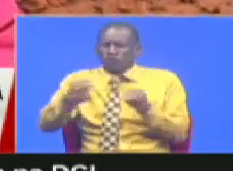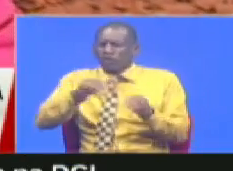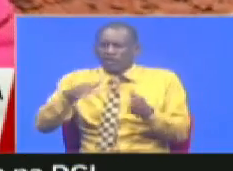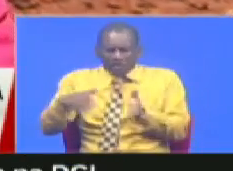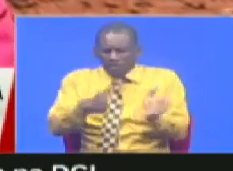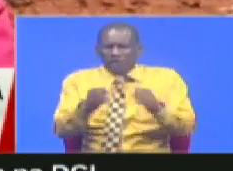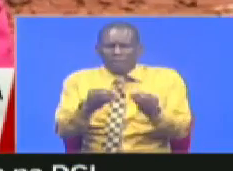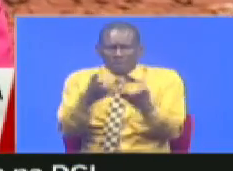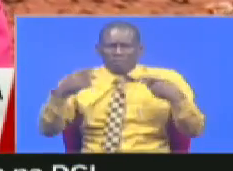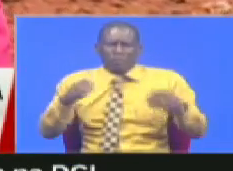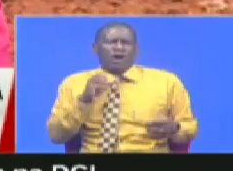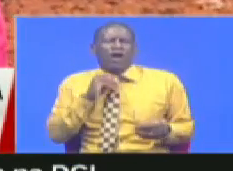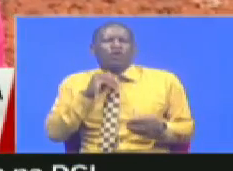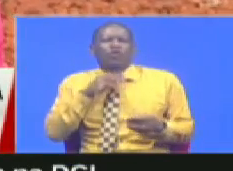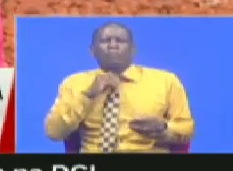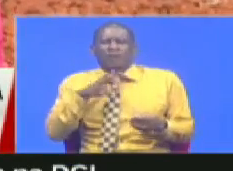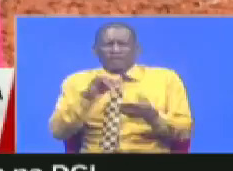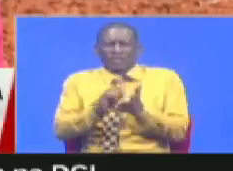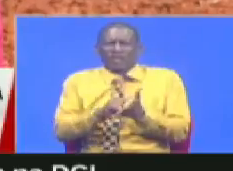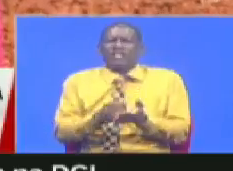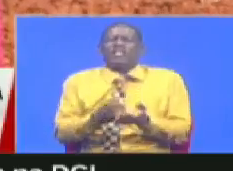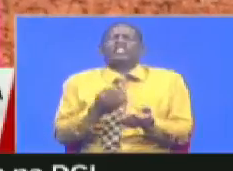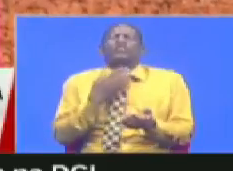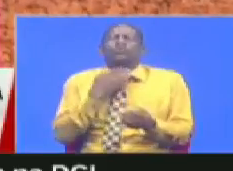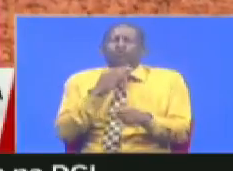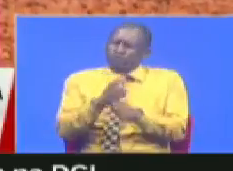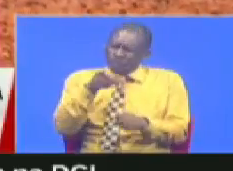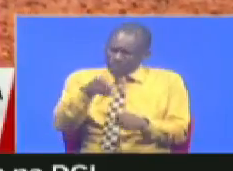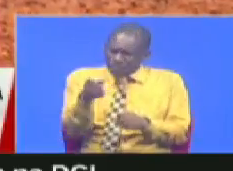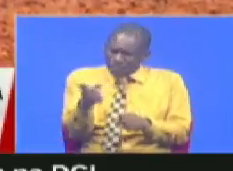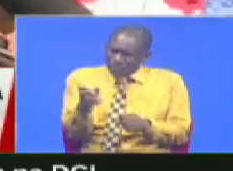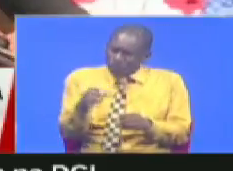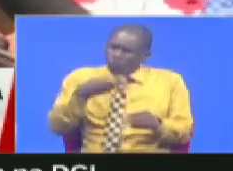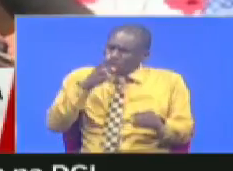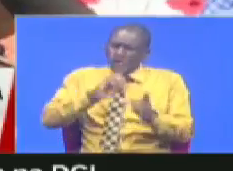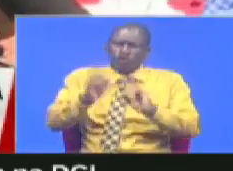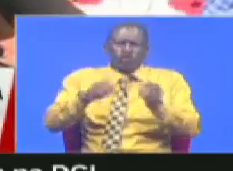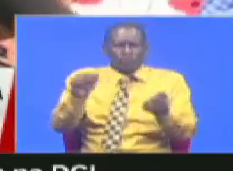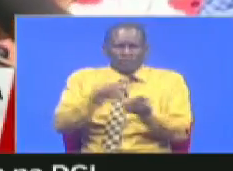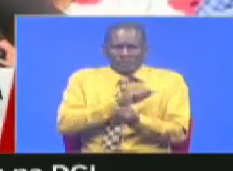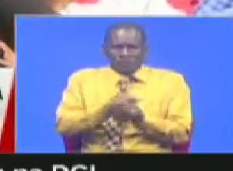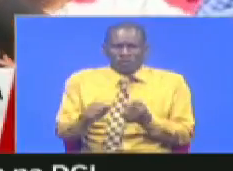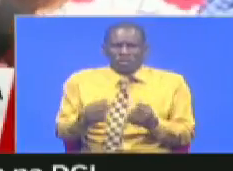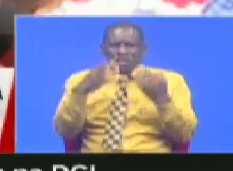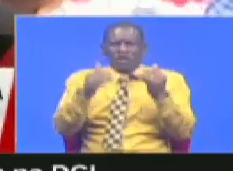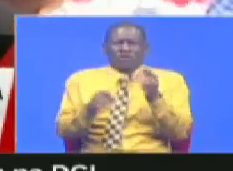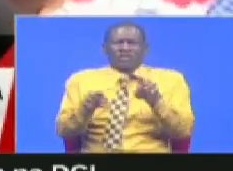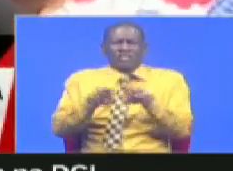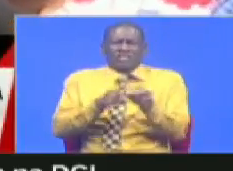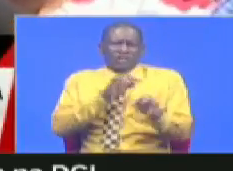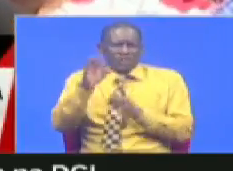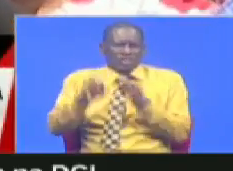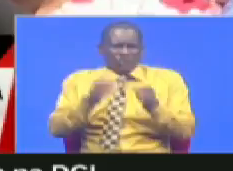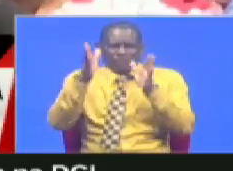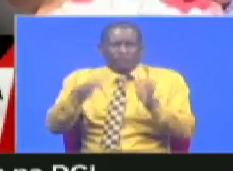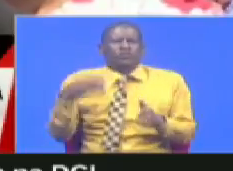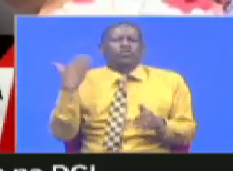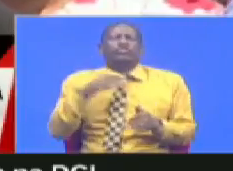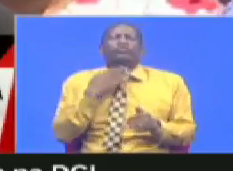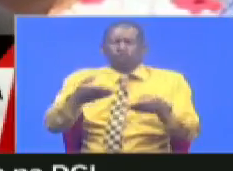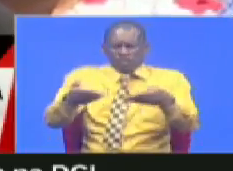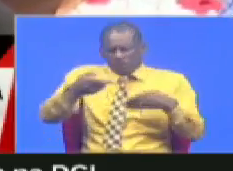wanalalamika kwamba wana haja ya kuyatumia na yasiendelee kuharibika. Because even if then someone doesn't want to give us water,